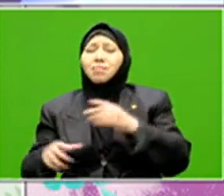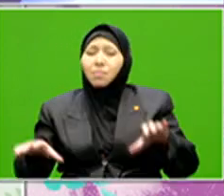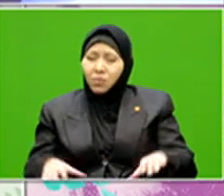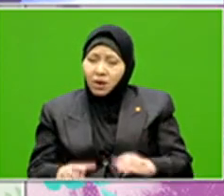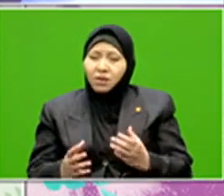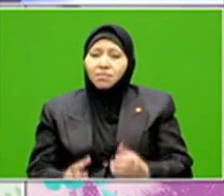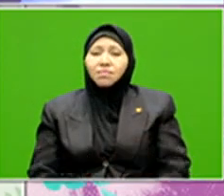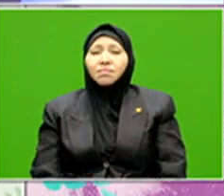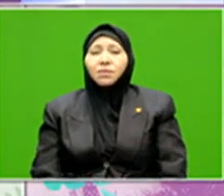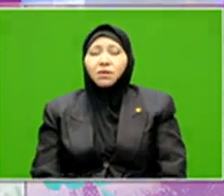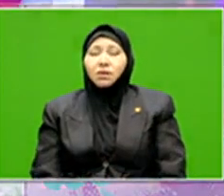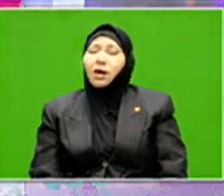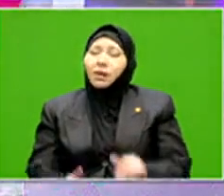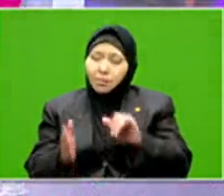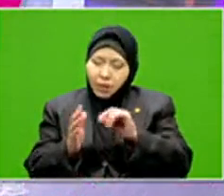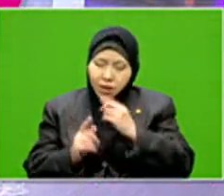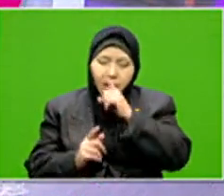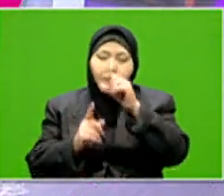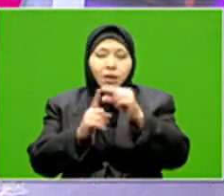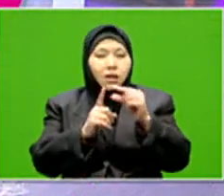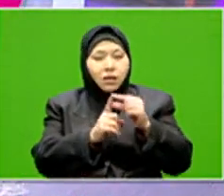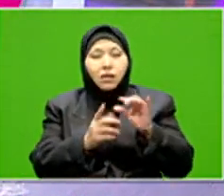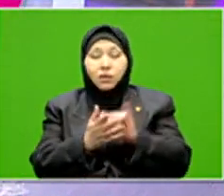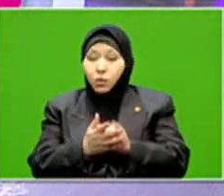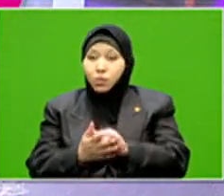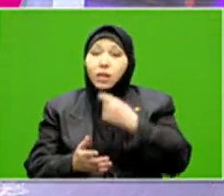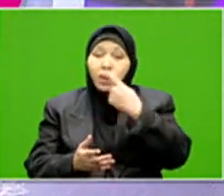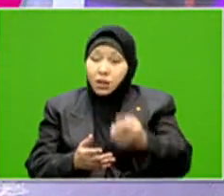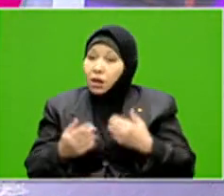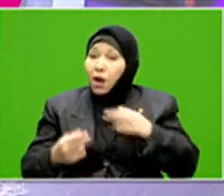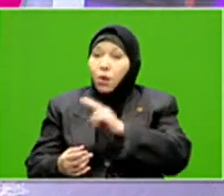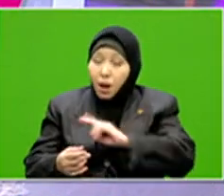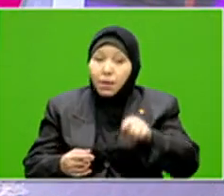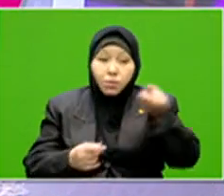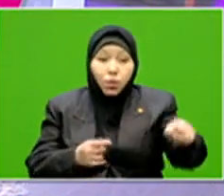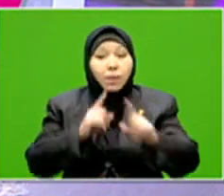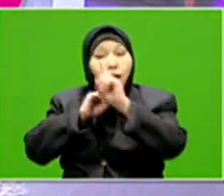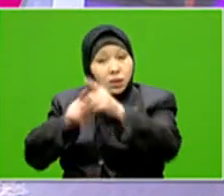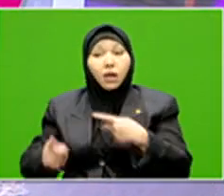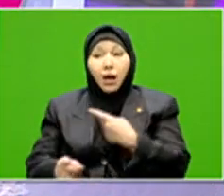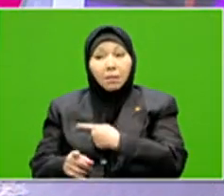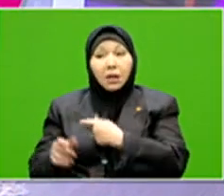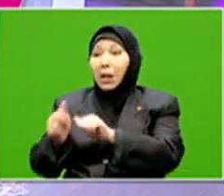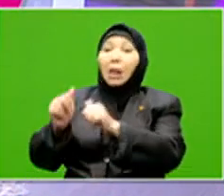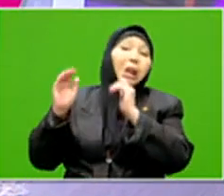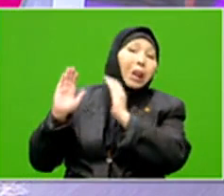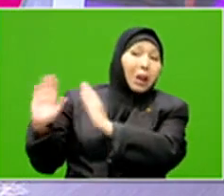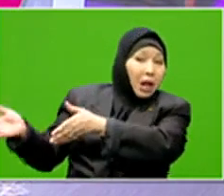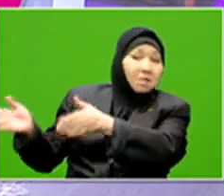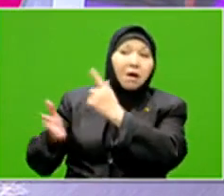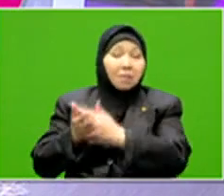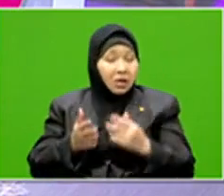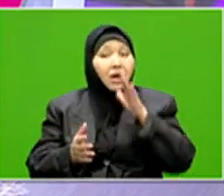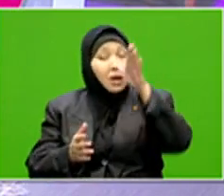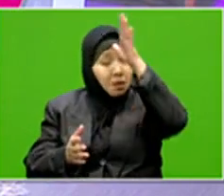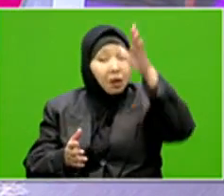الرشيد. صدق الله العظيم. Mereka berkata, wahai Syuaib, adakah agamamu yang menyuruhmu memerintah kami meninggalkan apa yang disembah nenek moyang kami,